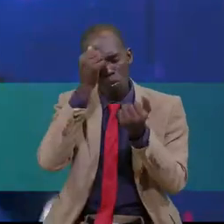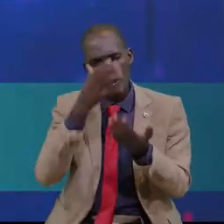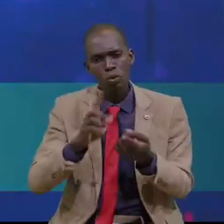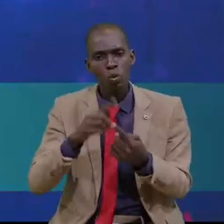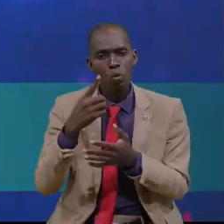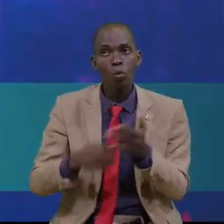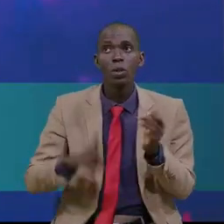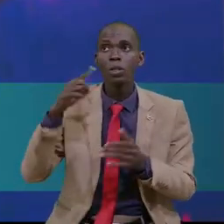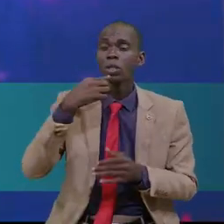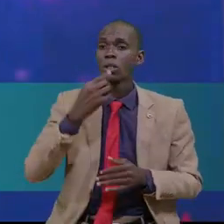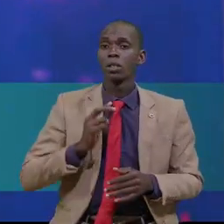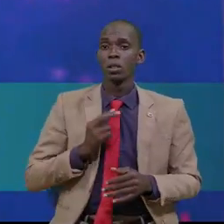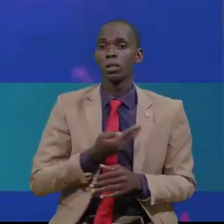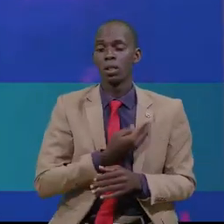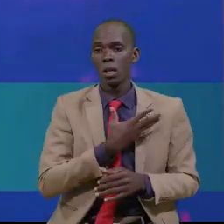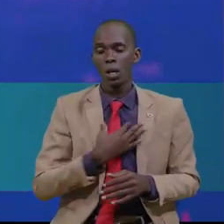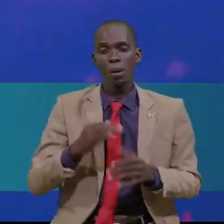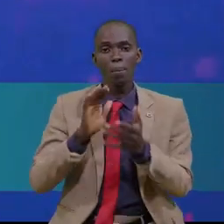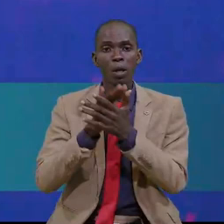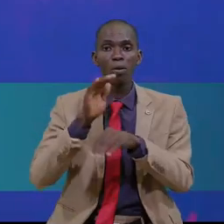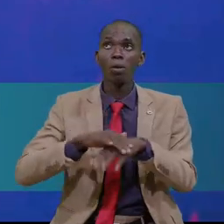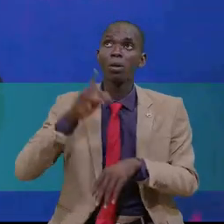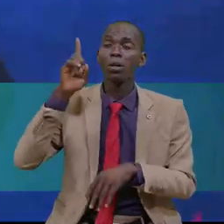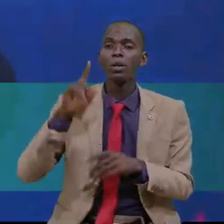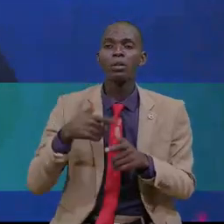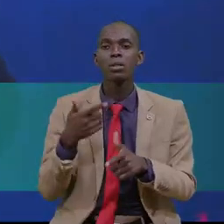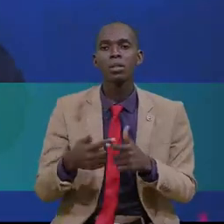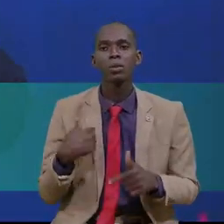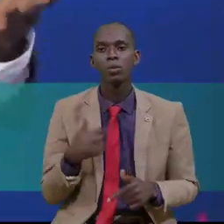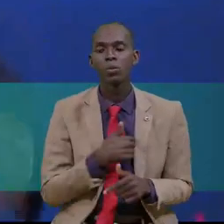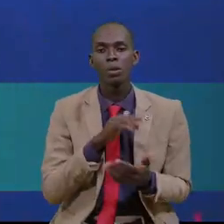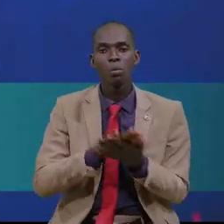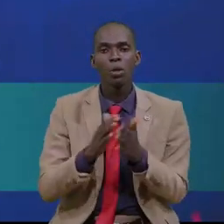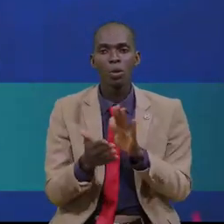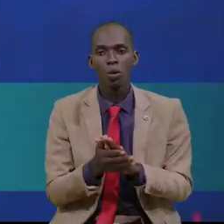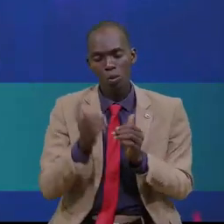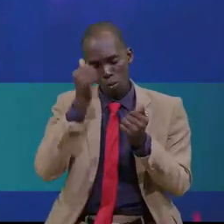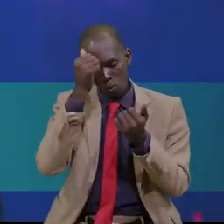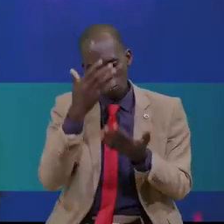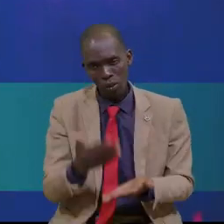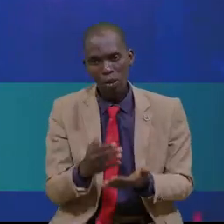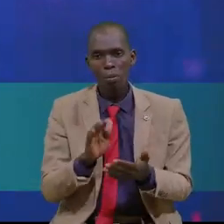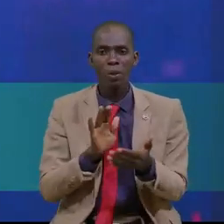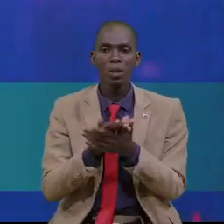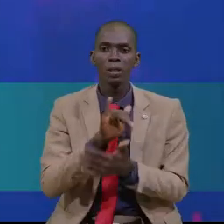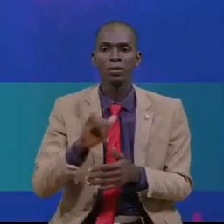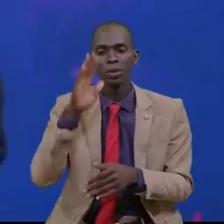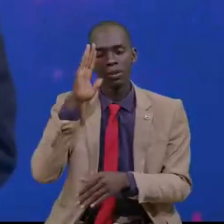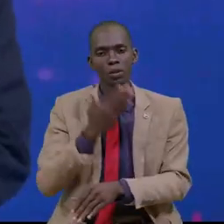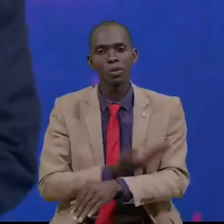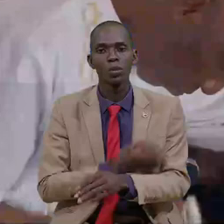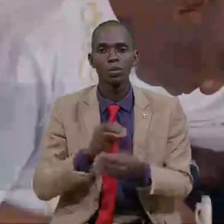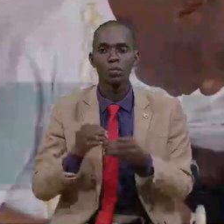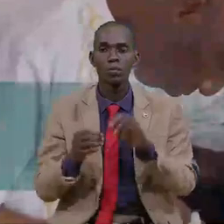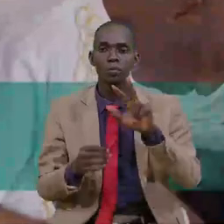nous dit, et nous croyons en lui, nous devenons des fils croyants obéissants. Troisième point, c'est